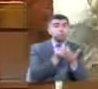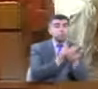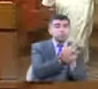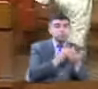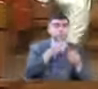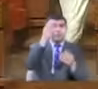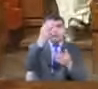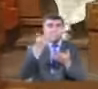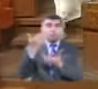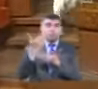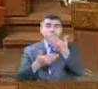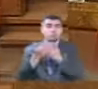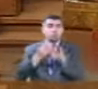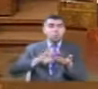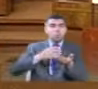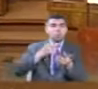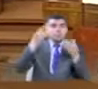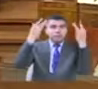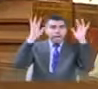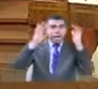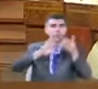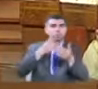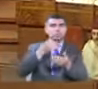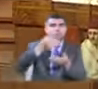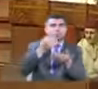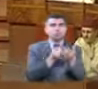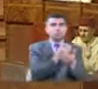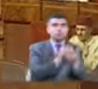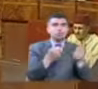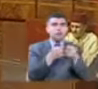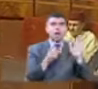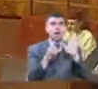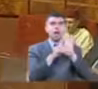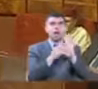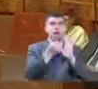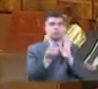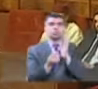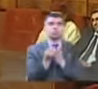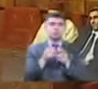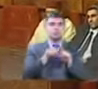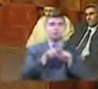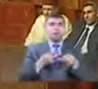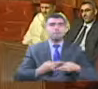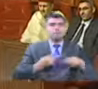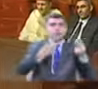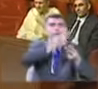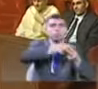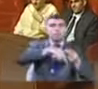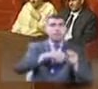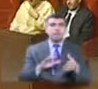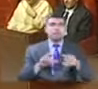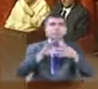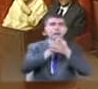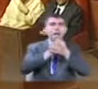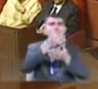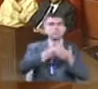السياسي والاقتصادي والثقافي لإغناء الإطار القانوني الثنائي وإطلاق مبادرات جديدة للتعاون في مختلف